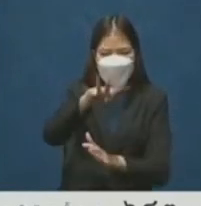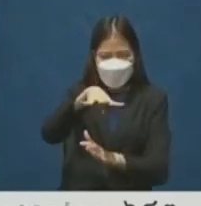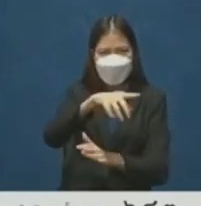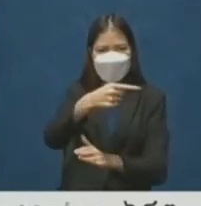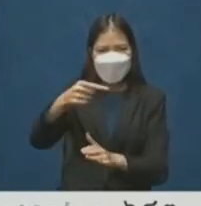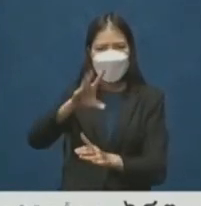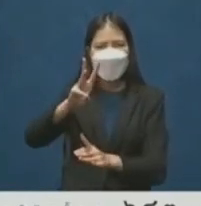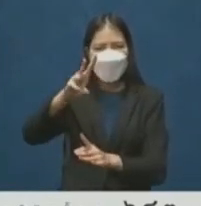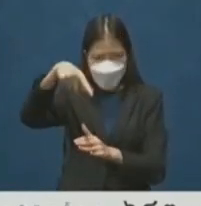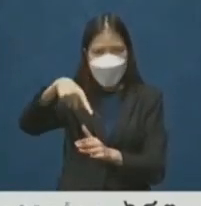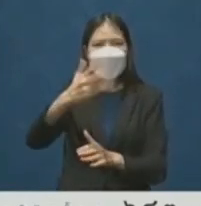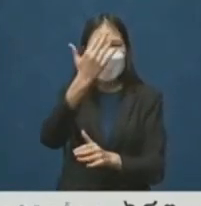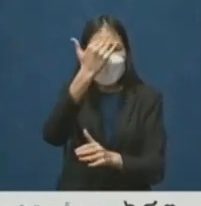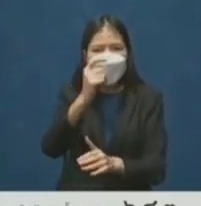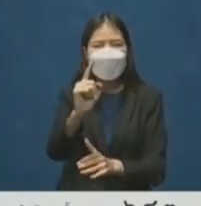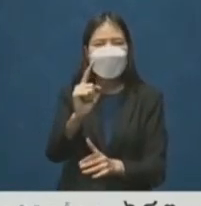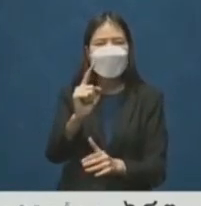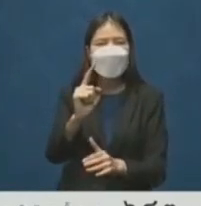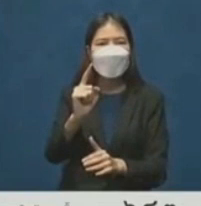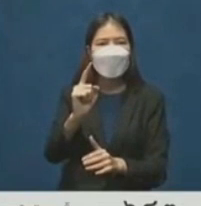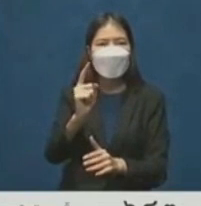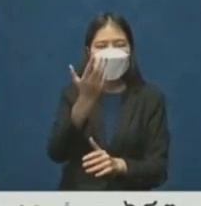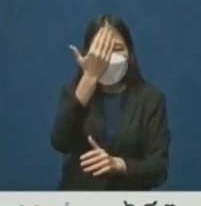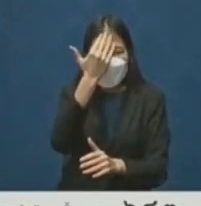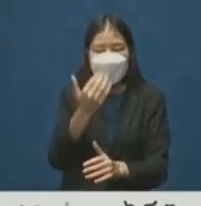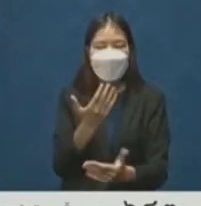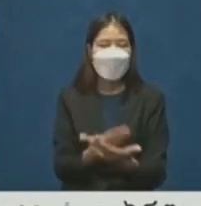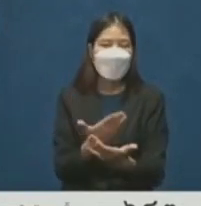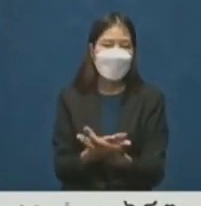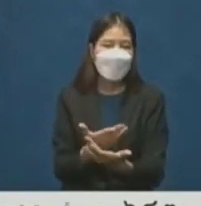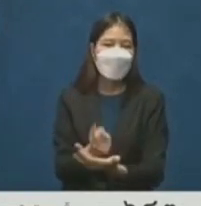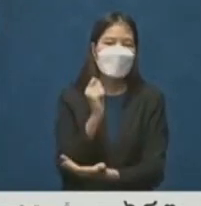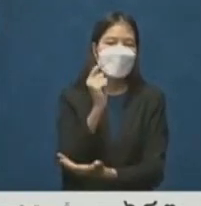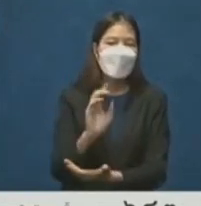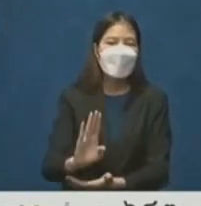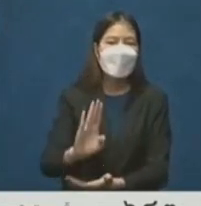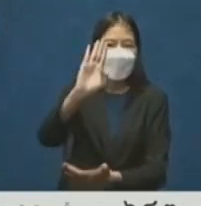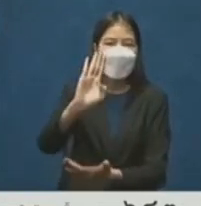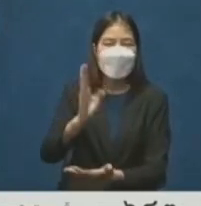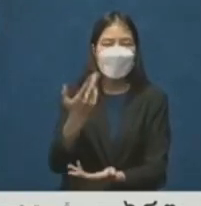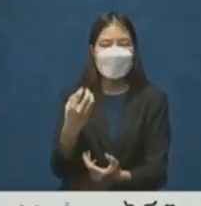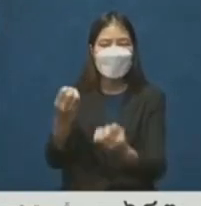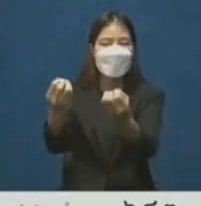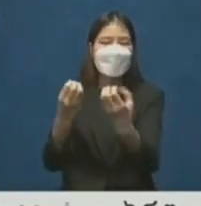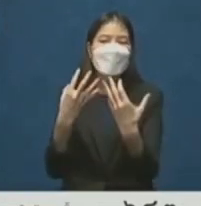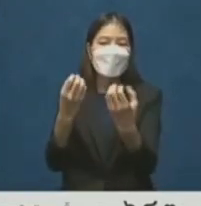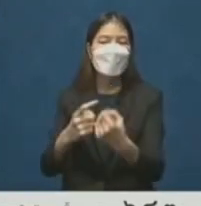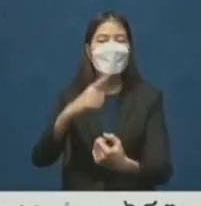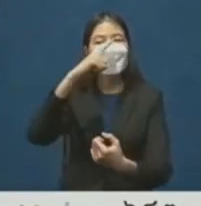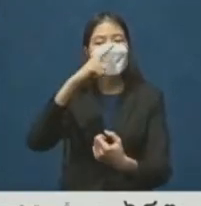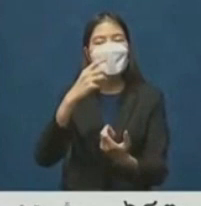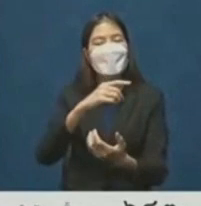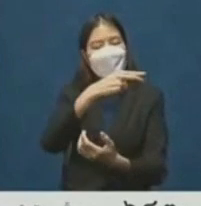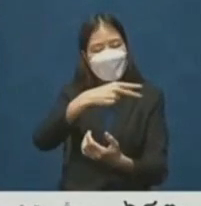งเรียนเทอมละ 4,000 ถึง 6,000 บาทเพื่ออะไรท่านประธานเพื่อจ้างบริษัทที่เขาสอนภาษาอัง